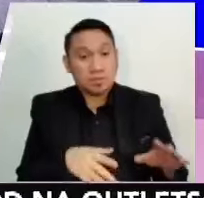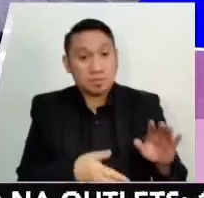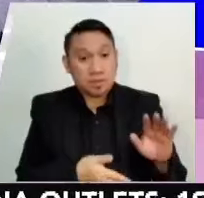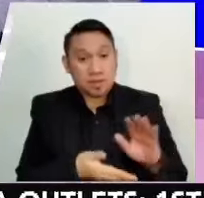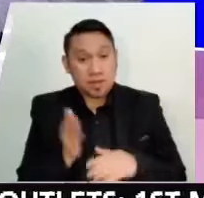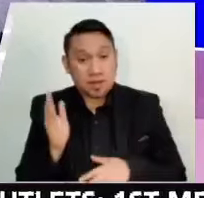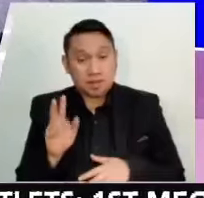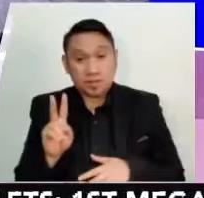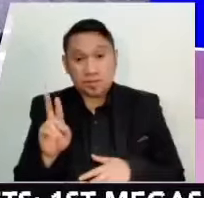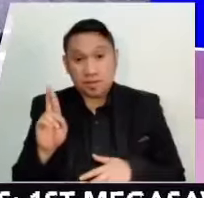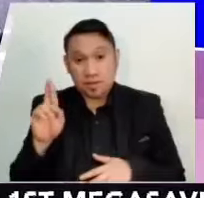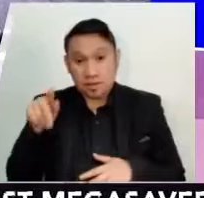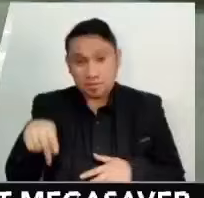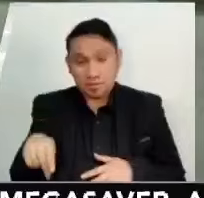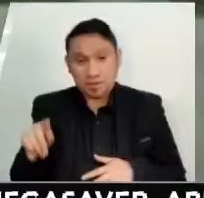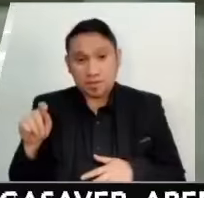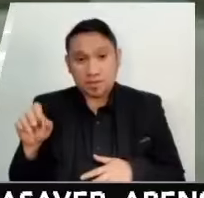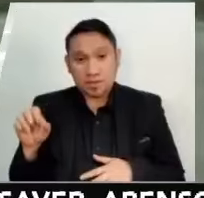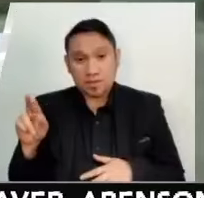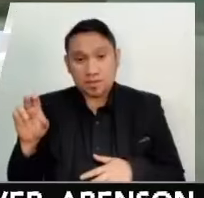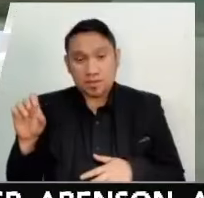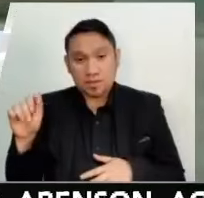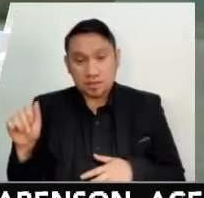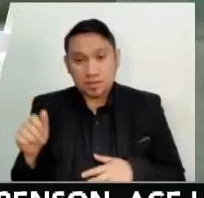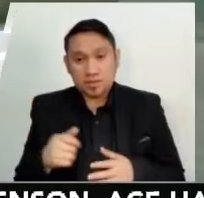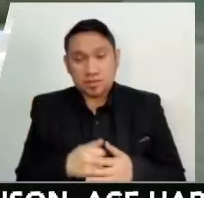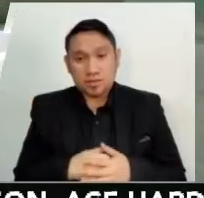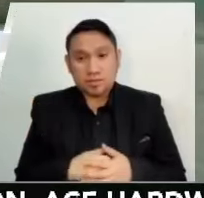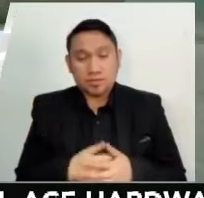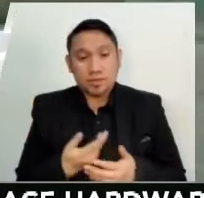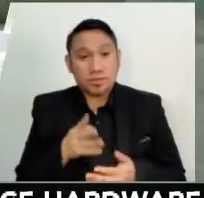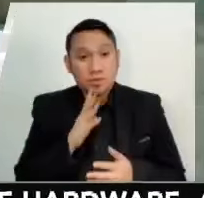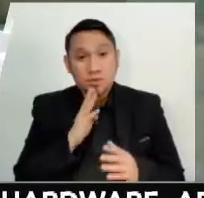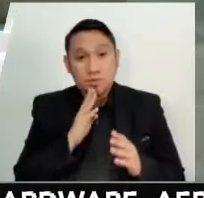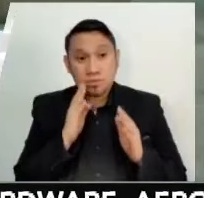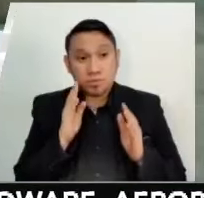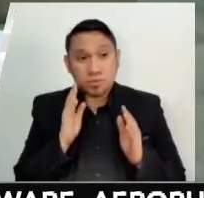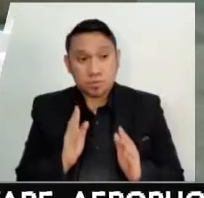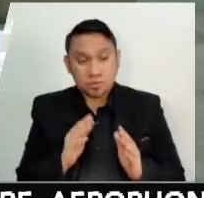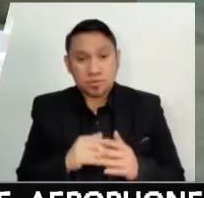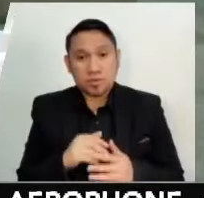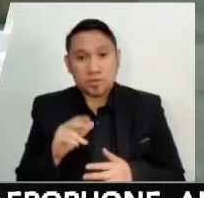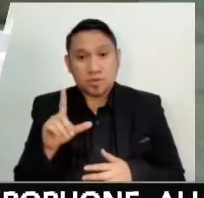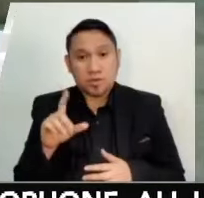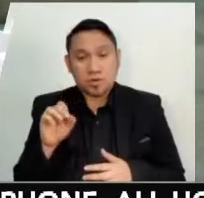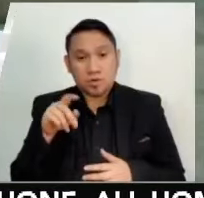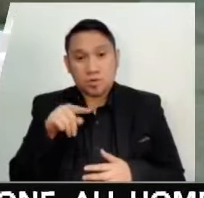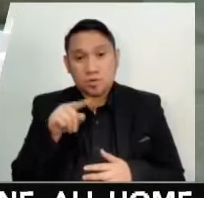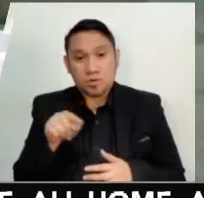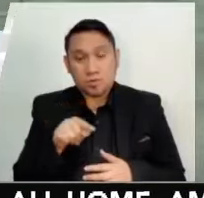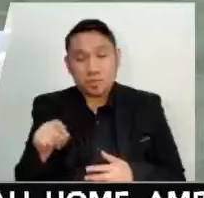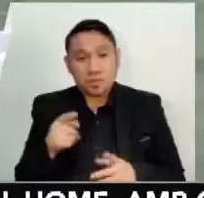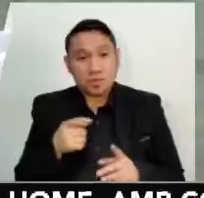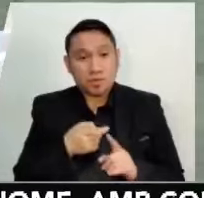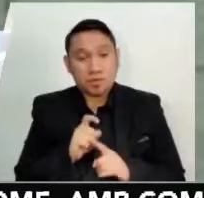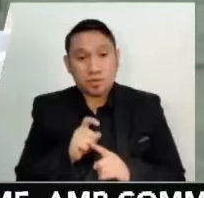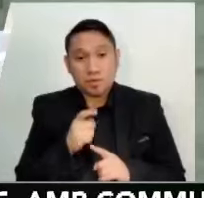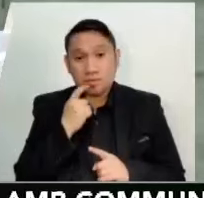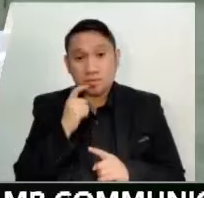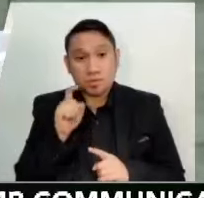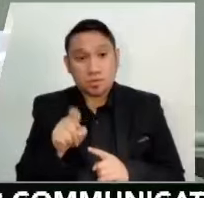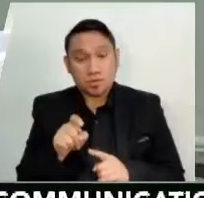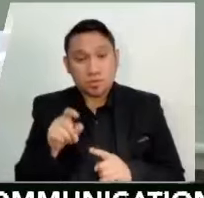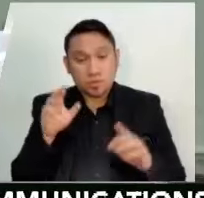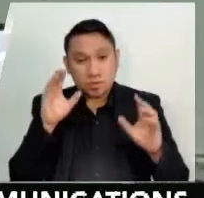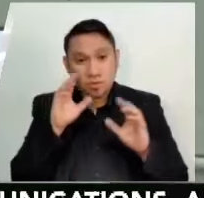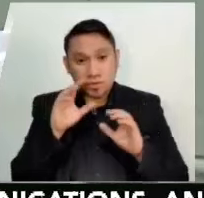Magbanwa. Ayon kay NMC spokesperson Alexander Lopez, base yan sa direktiba ng Pangulo. May papalit daw agad